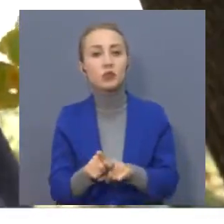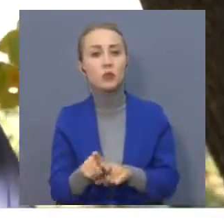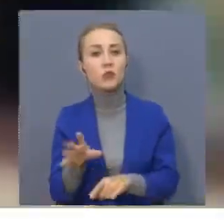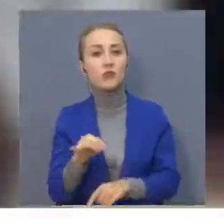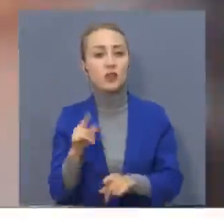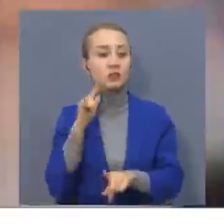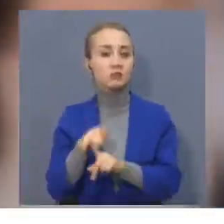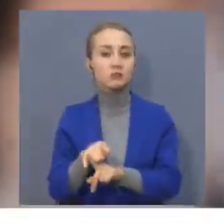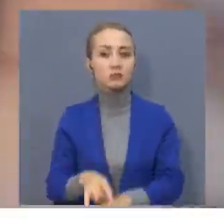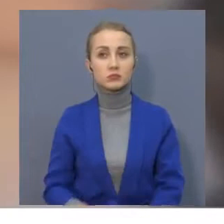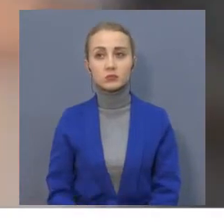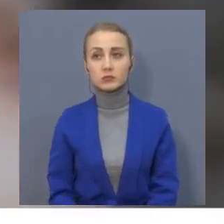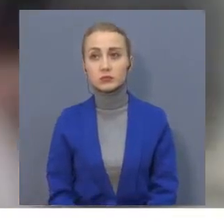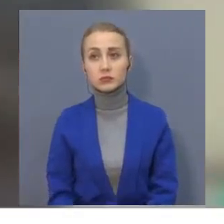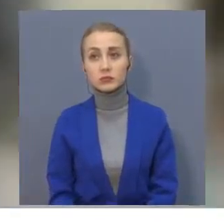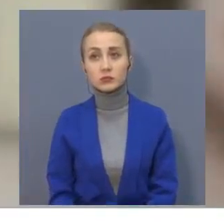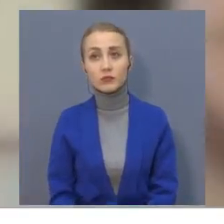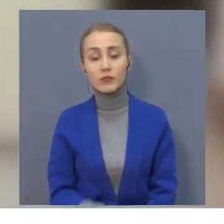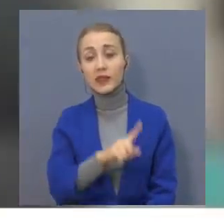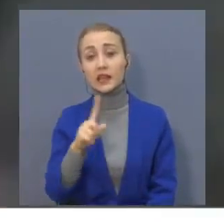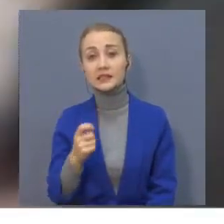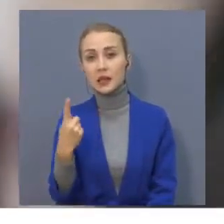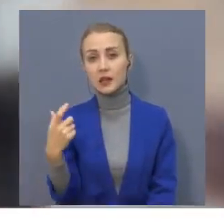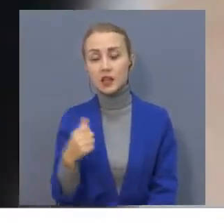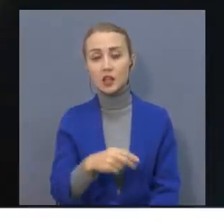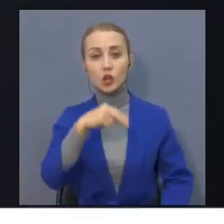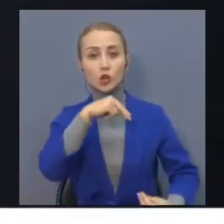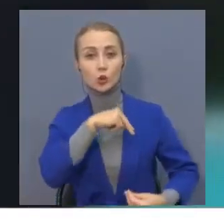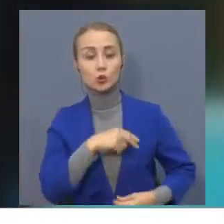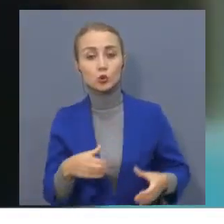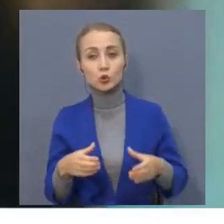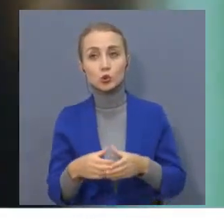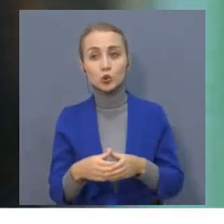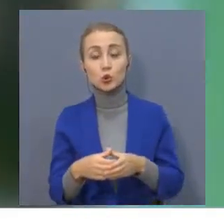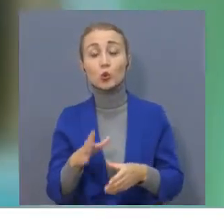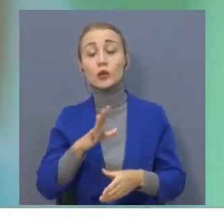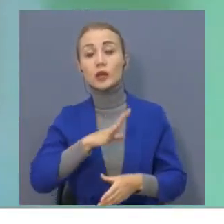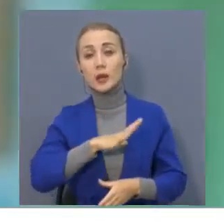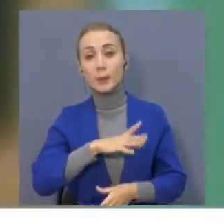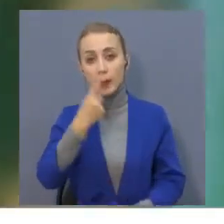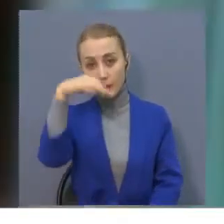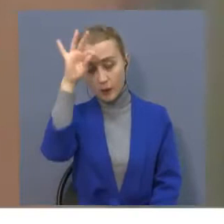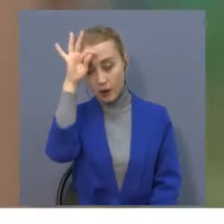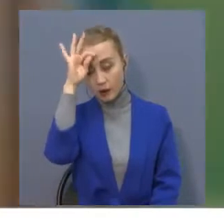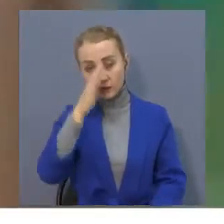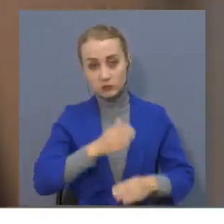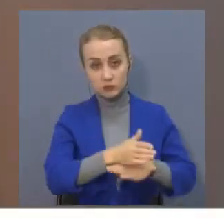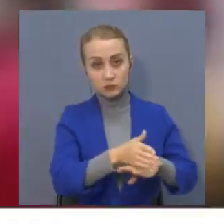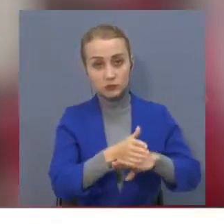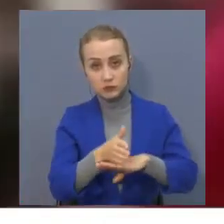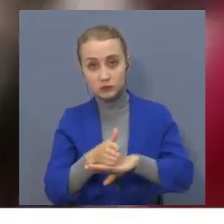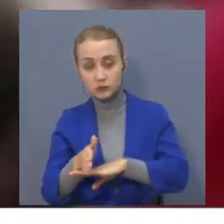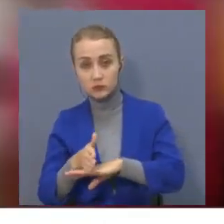болды. Өткен аптада ғана Көкшетау қаласындағы санитарлық қызмет пен жергілікті полиция қызметкерлері бірқатар ойын-сауық